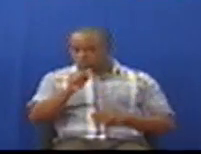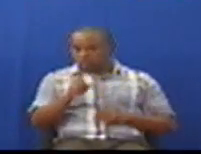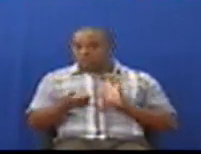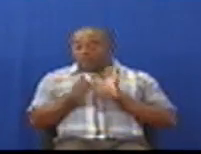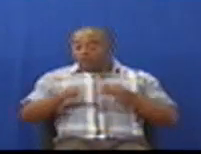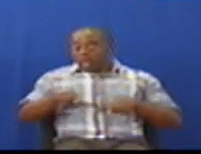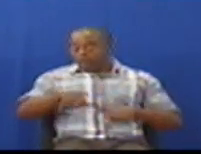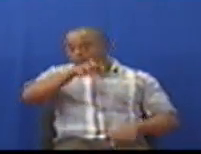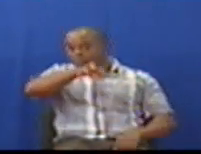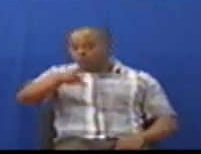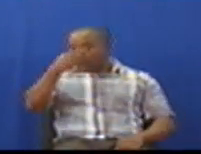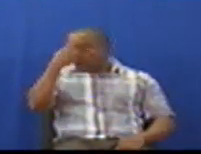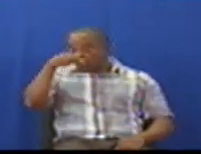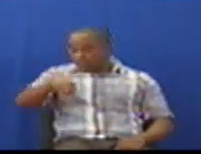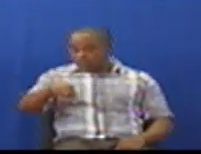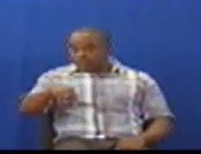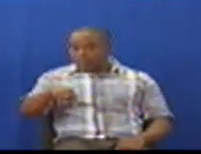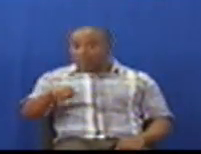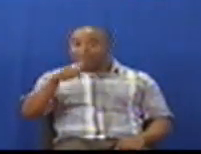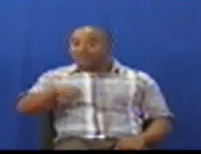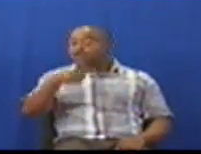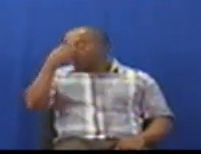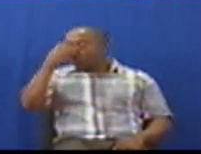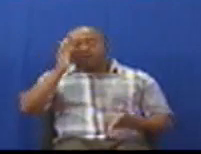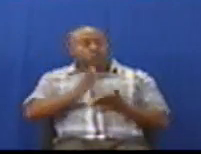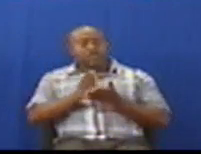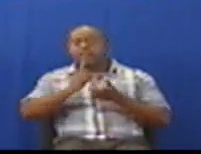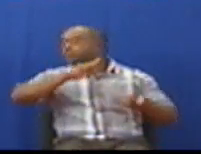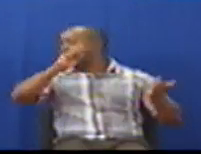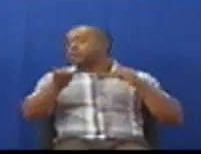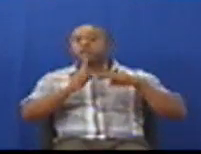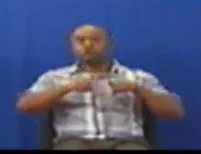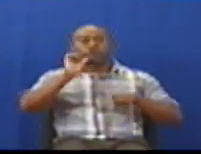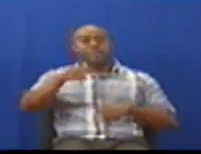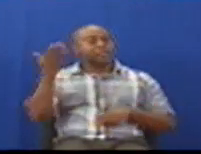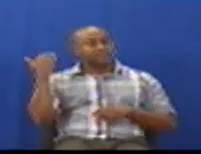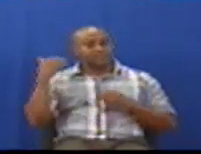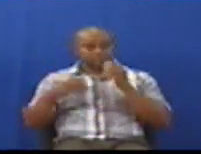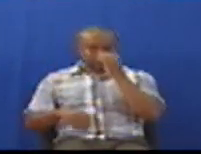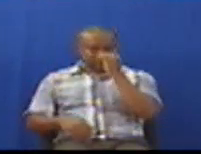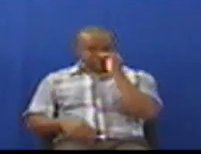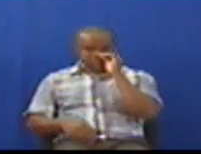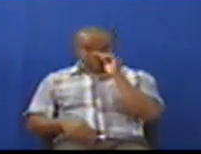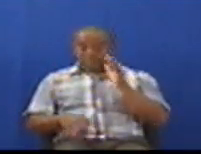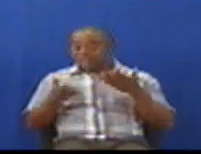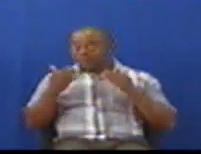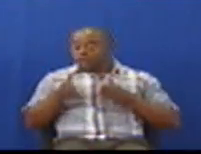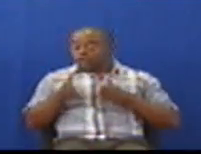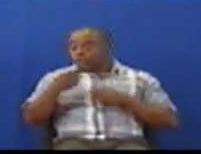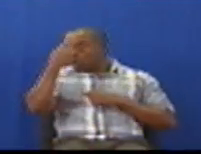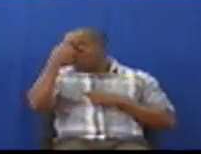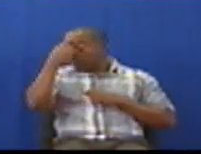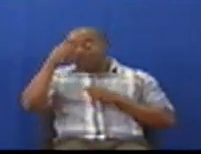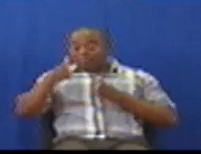waheshimiwa wabunge tupo, leo hii Dodoma imebadilika sana Mheshimiwa Naibu Spika. Ukipita mitaani, ukipita barabara